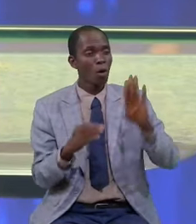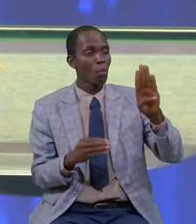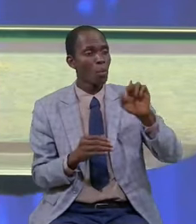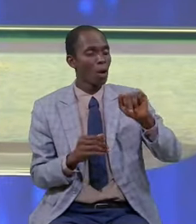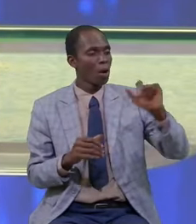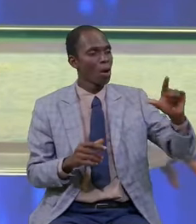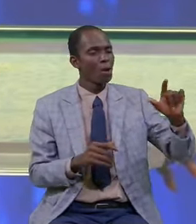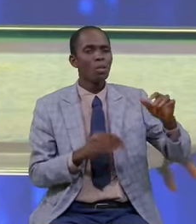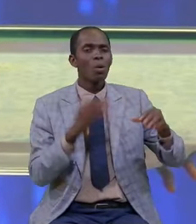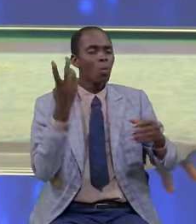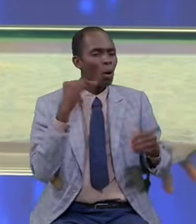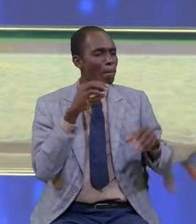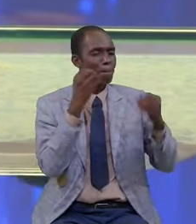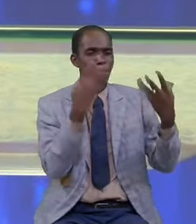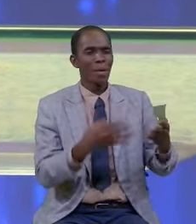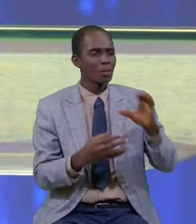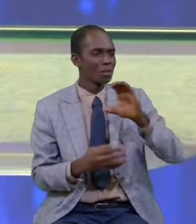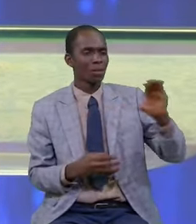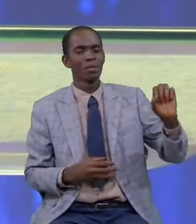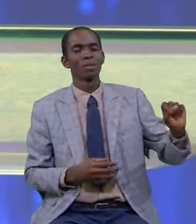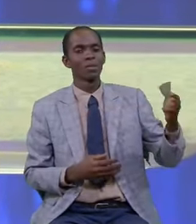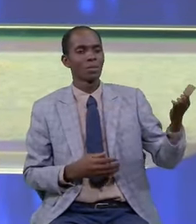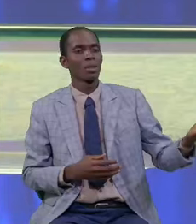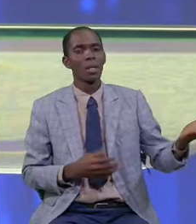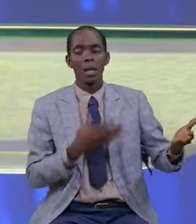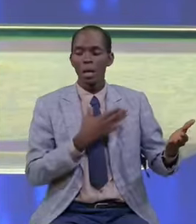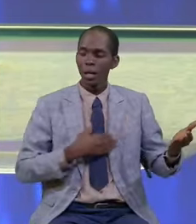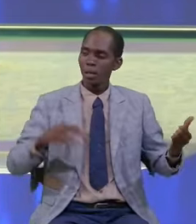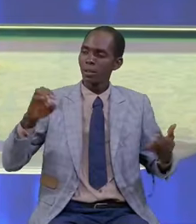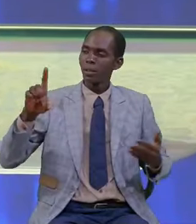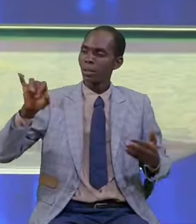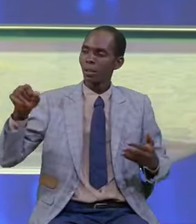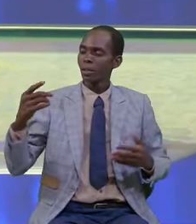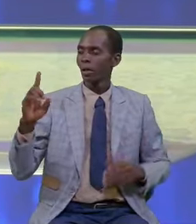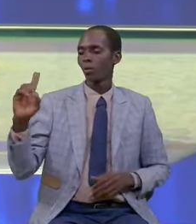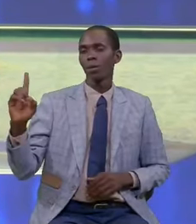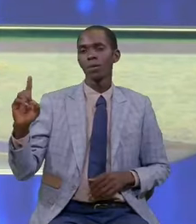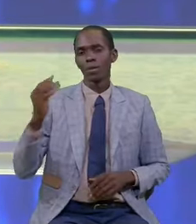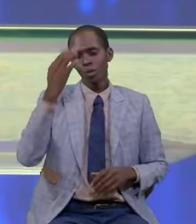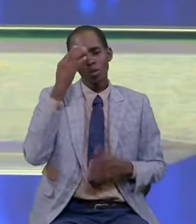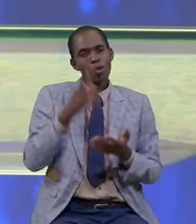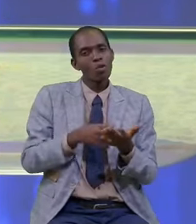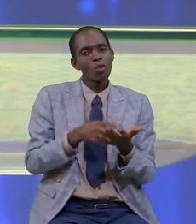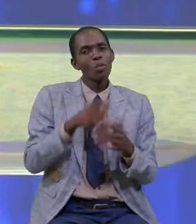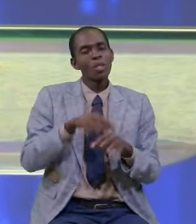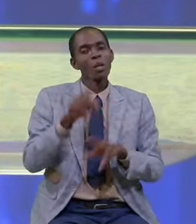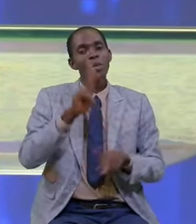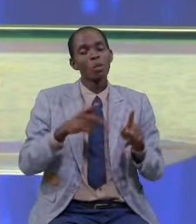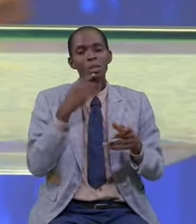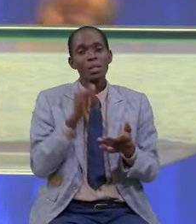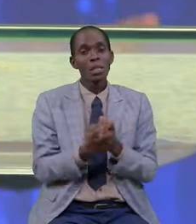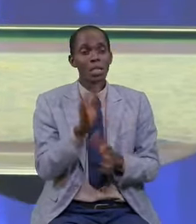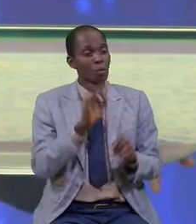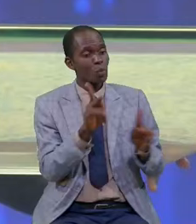côté, ils étaient en milliers, Élie était tout seul. Parfois, on dit que ces gens étaient en majorité, donc ils auront